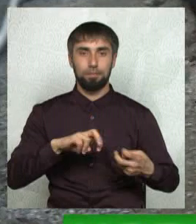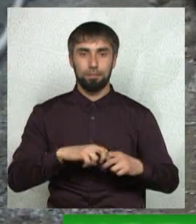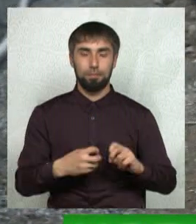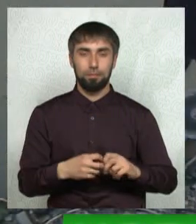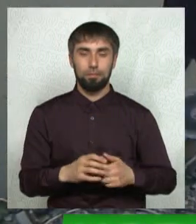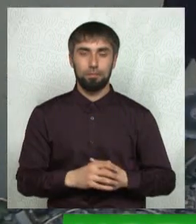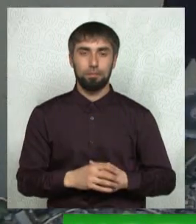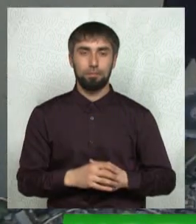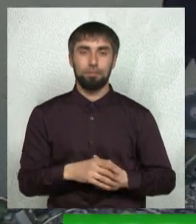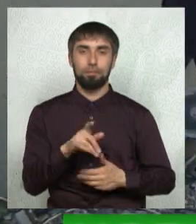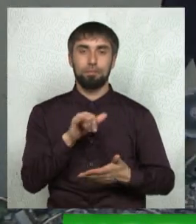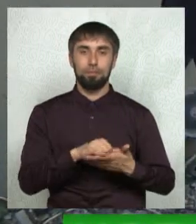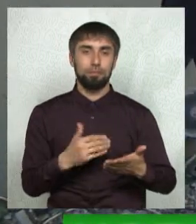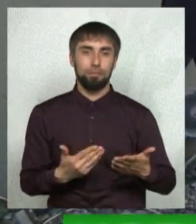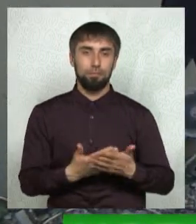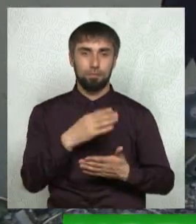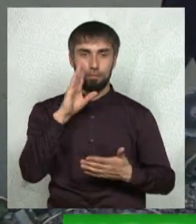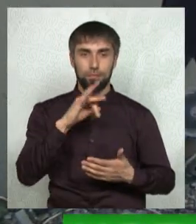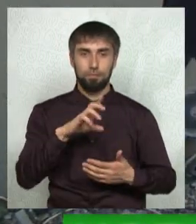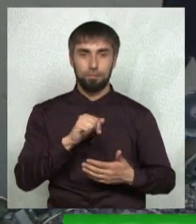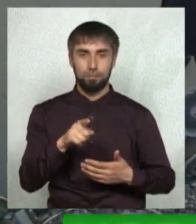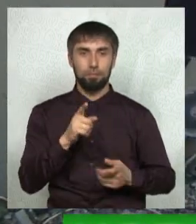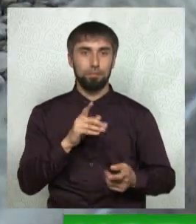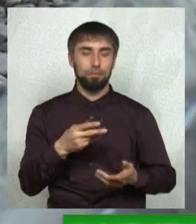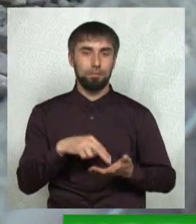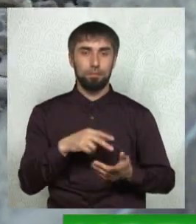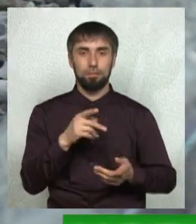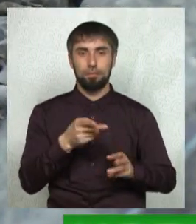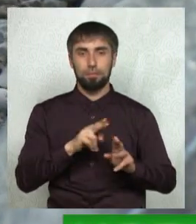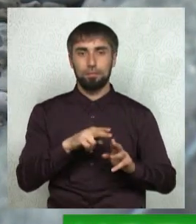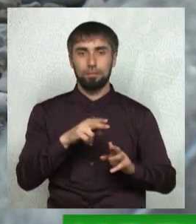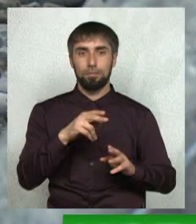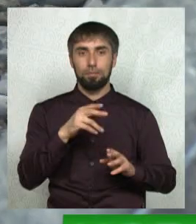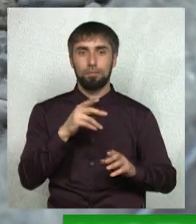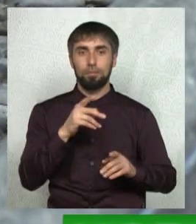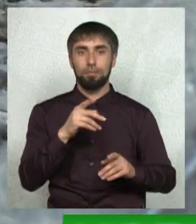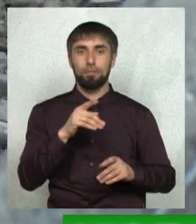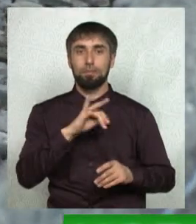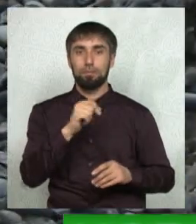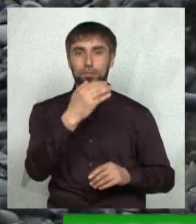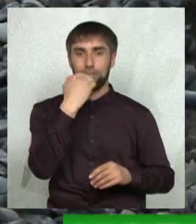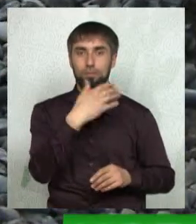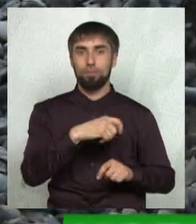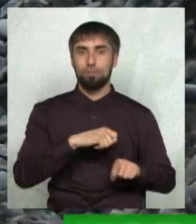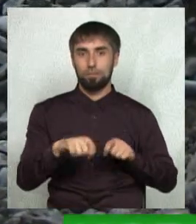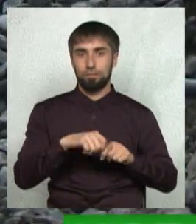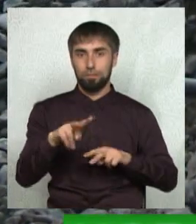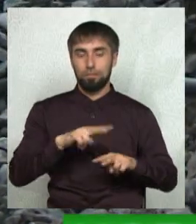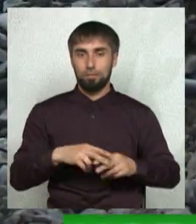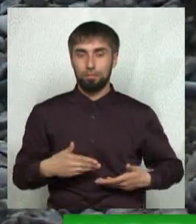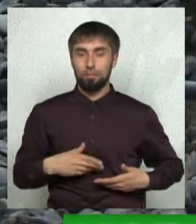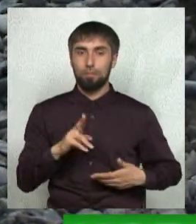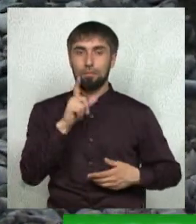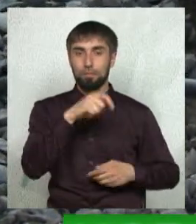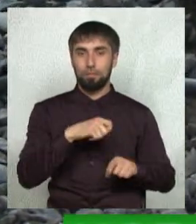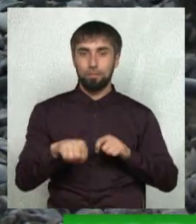у нас. Прокладка нового водопровода стала реальностью благодаря местным меценатам. Сначала один пробурил новую скважину